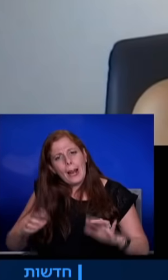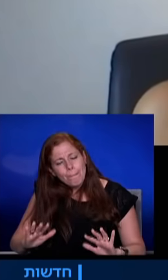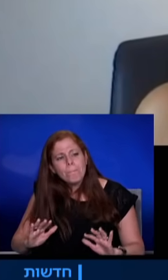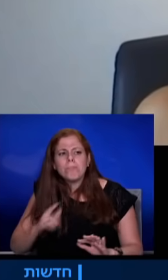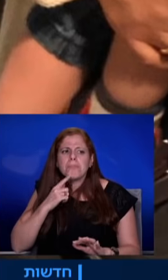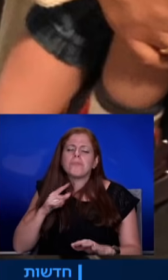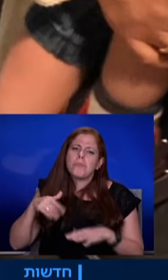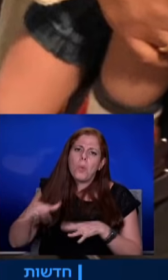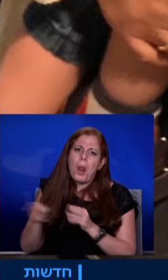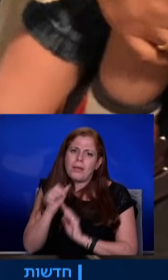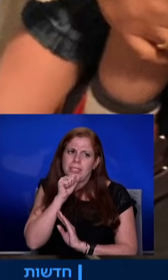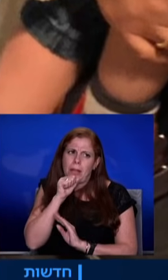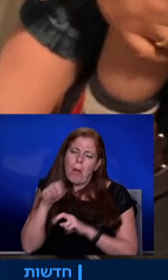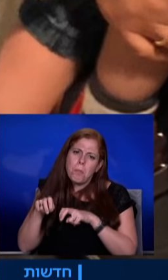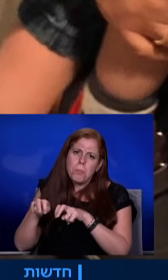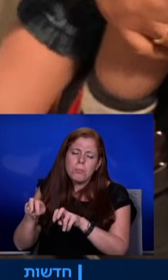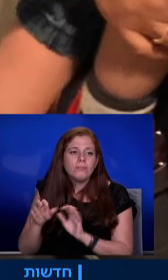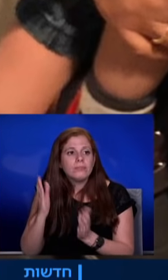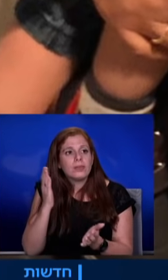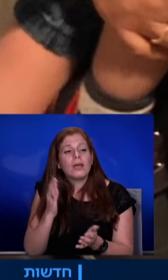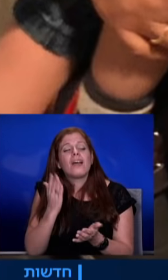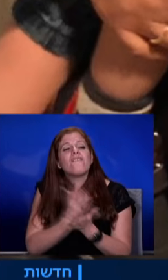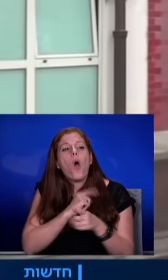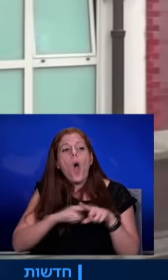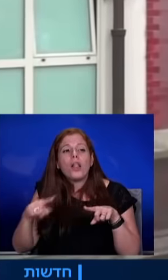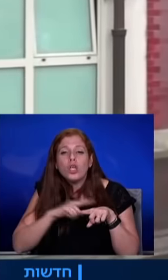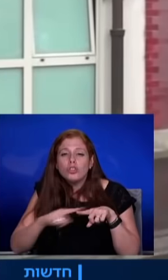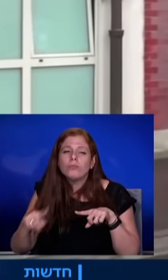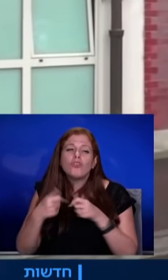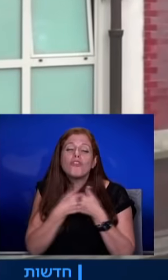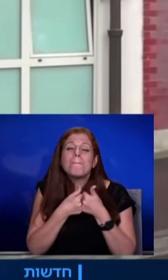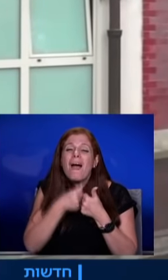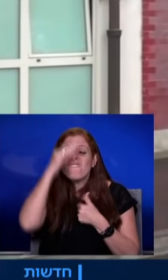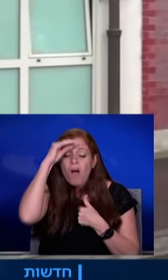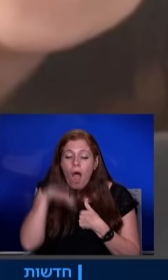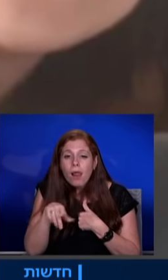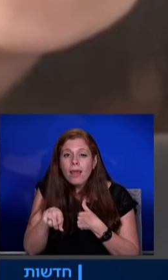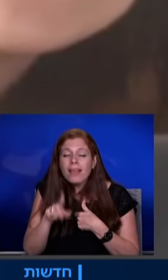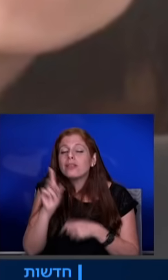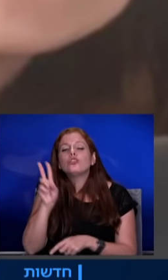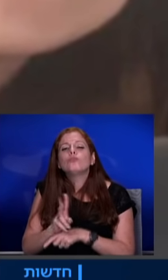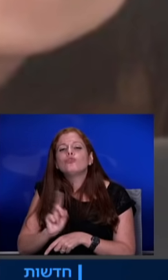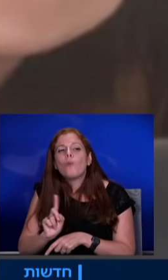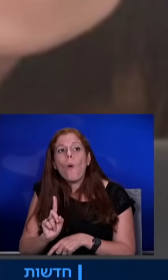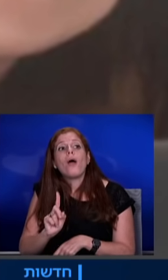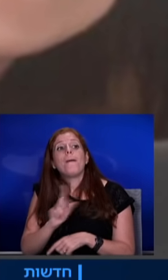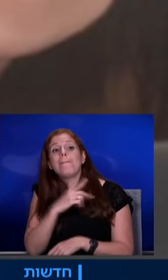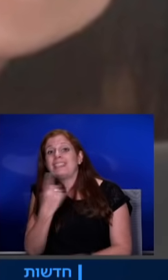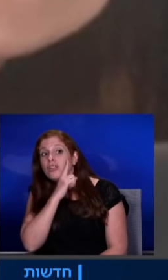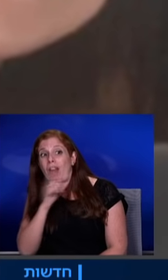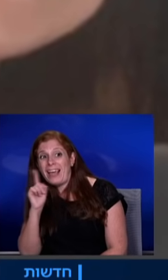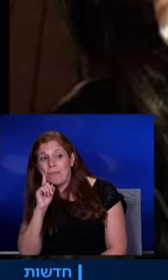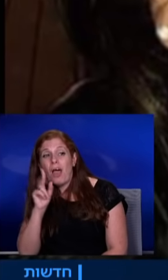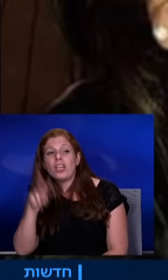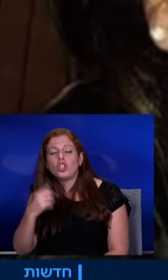הולך עם סבא. כבר חודשים שבין שני צידי המשפחה מתקיים מאבק על הילד. מהצד של אמו טל בירן, זיכרונה לברכה, עומדים